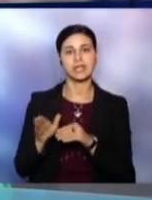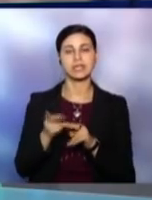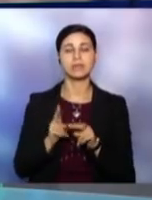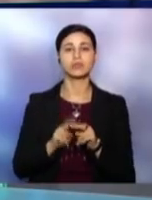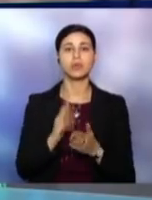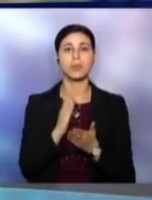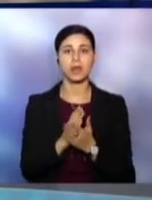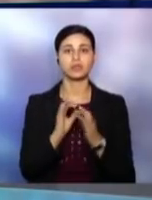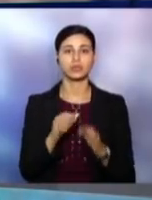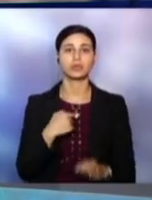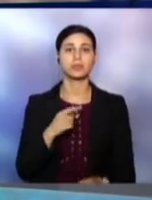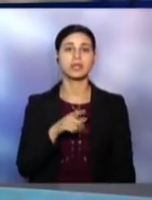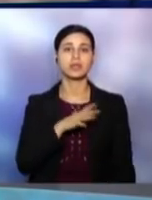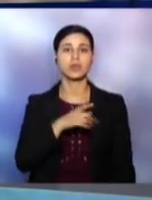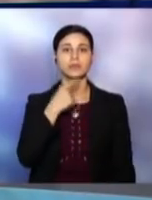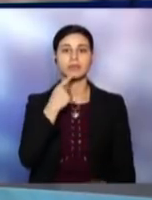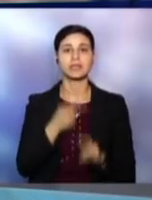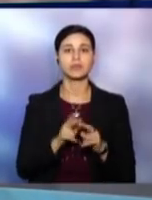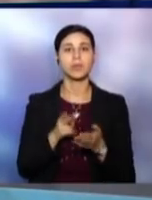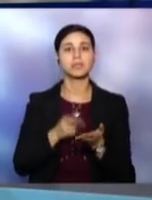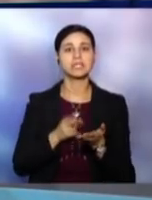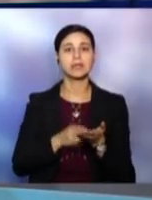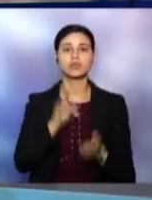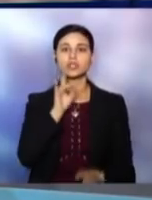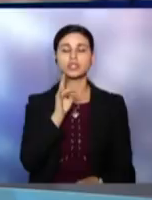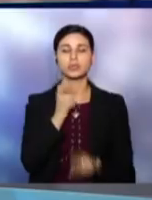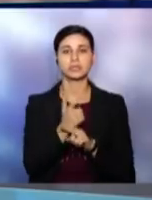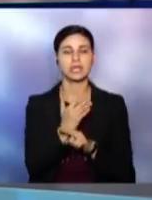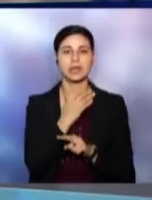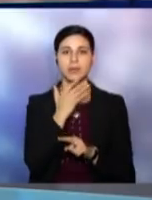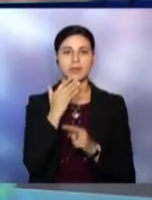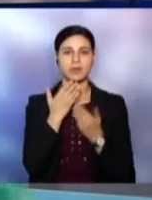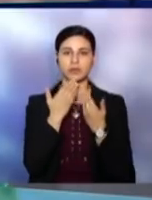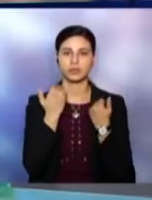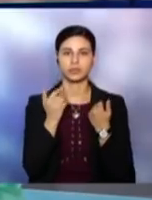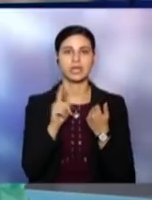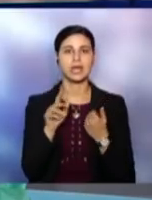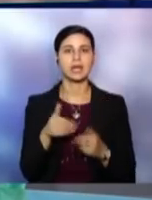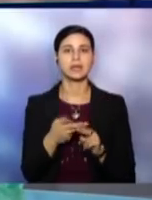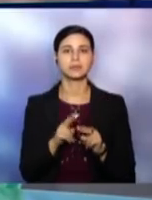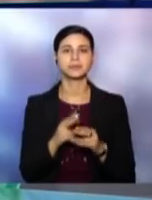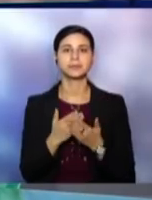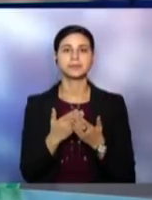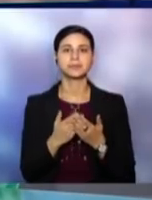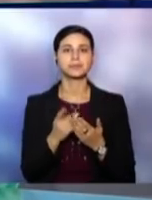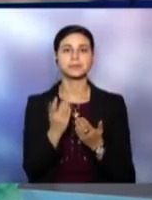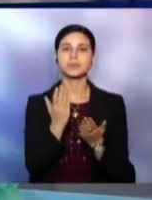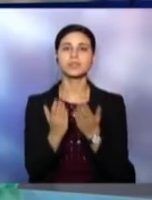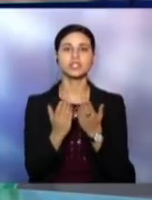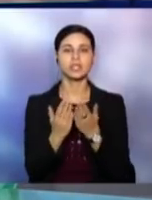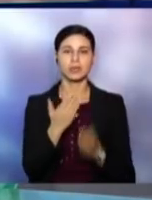არის სწორედ რაც მე ვთქვი, რომ მტკიცებულებები ჯერჯერობით ძალიან ბევრი არ არის, აი რა არ არის ეცეთ ბევრი, არ არის